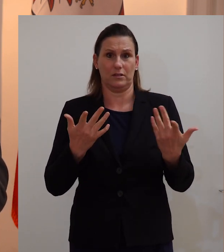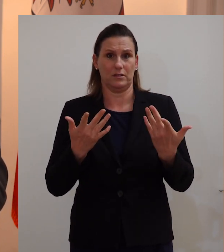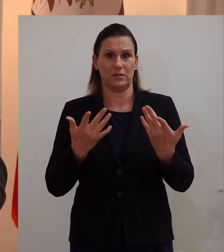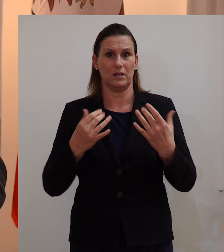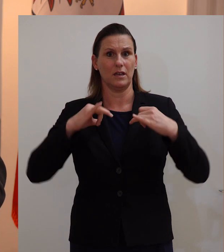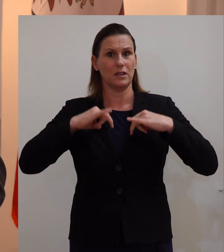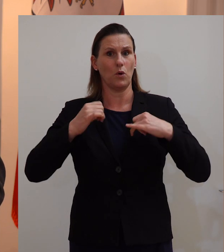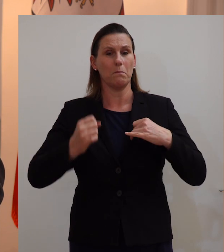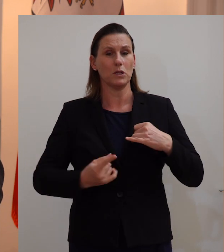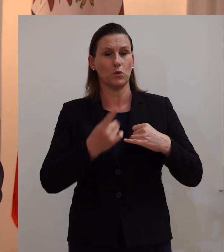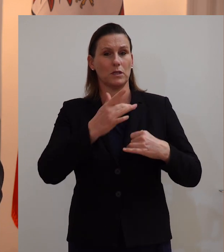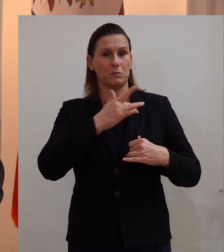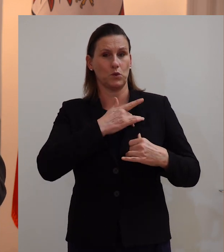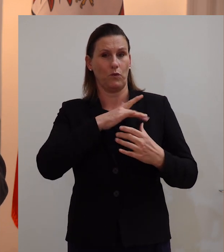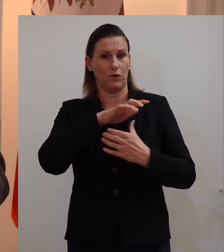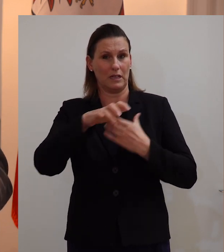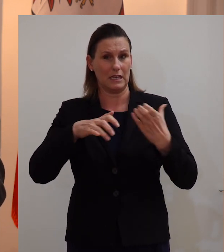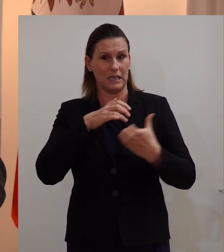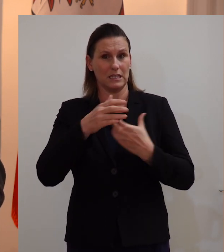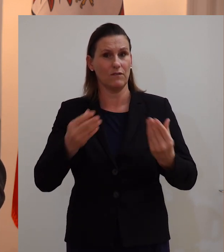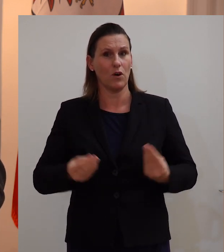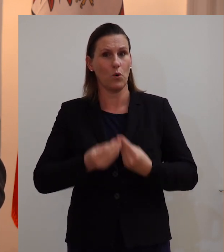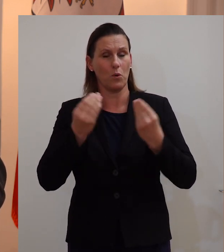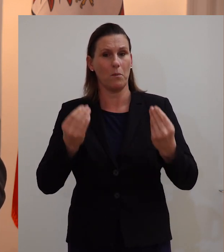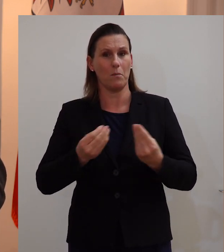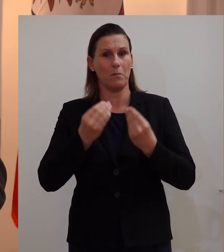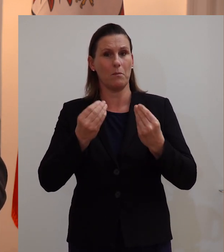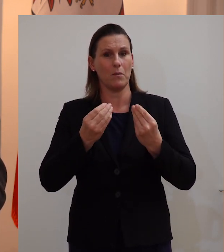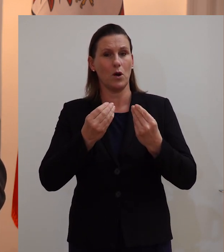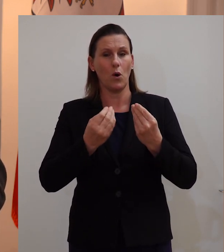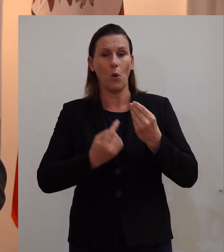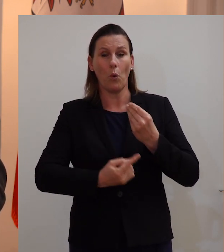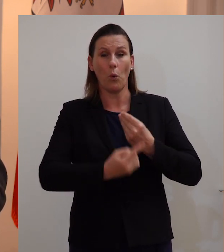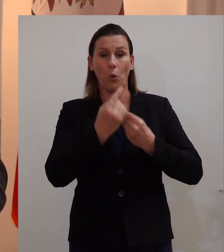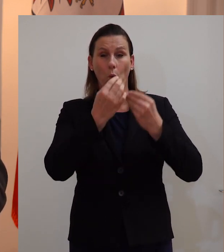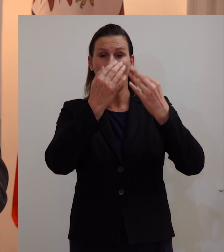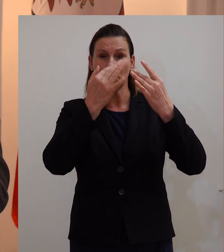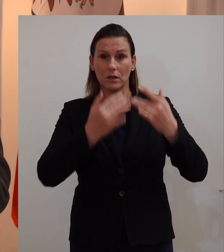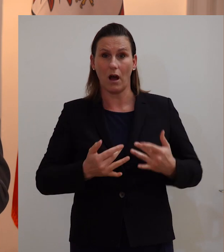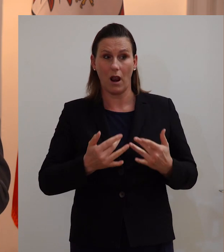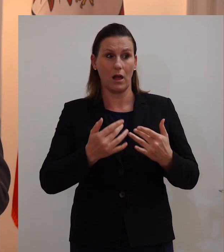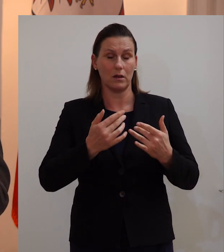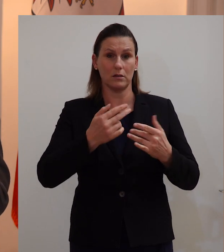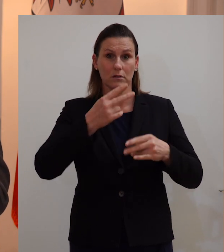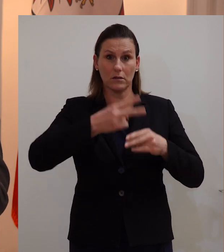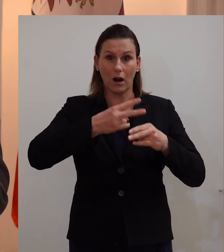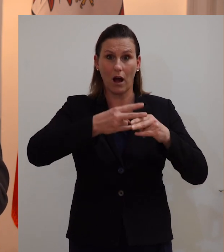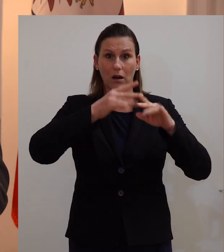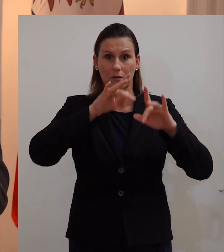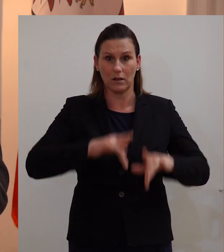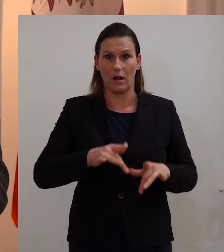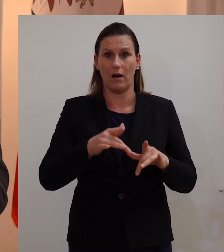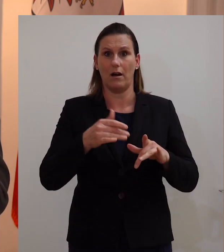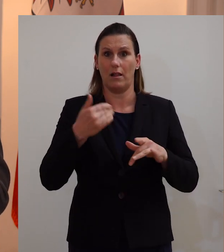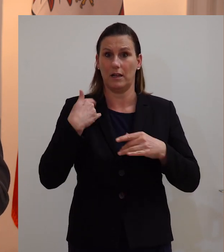ganz besonders betroffen. Aufgrund der überdurchschnittlich hohen Infektionszahlen mussten wir in den